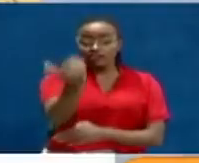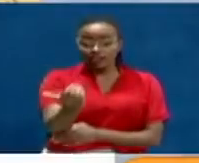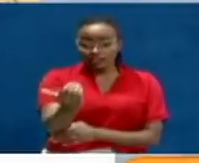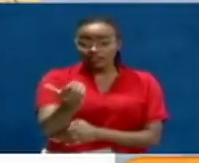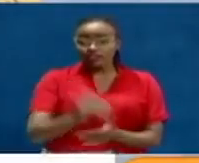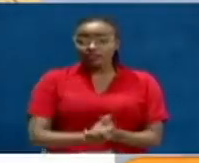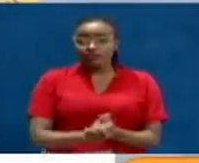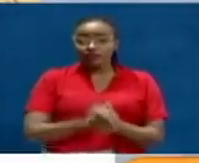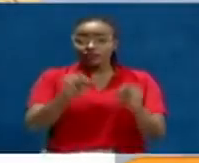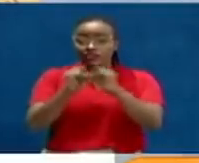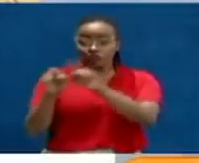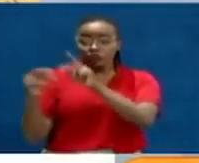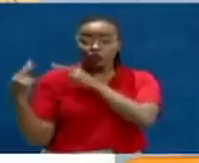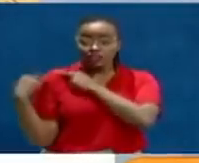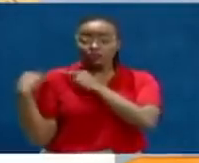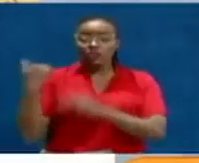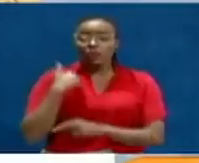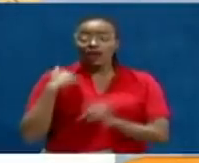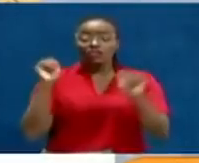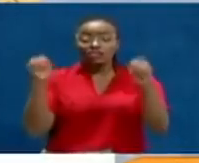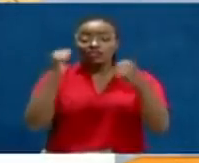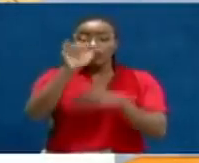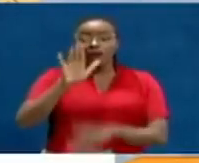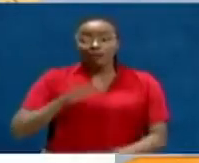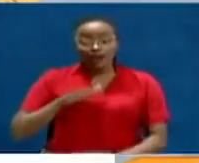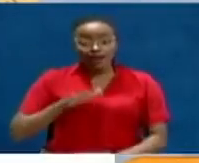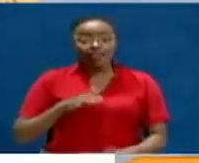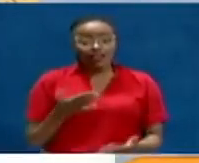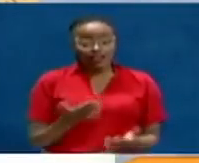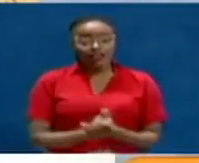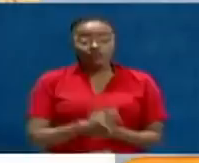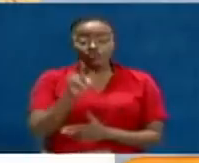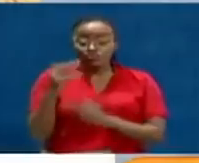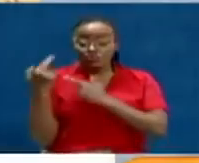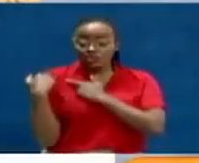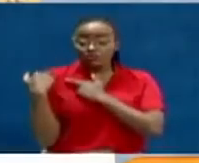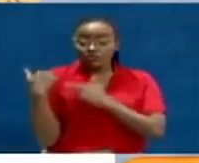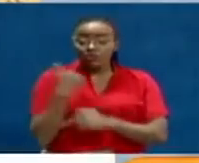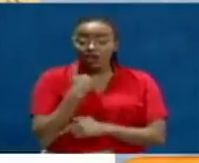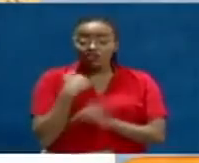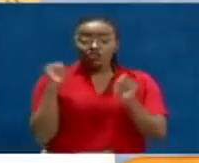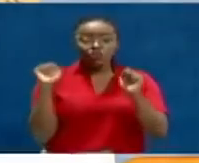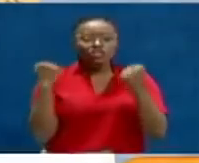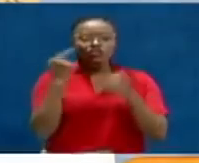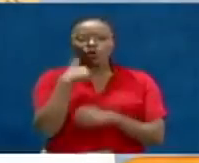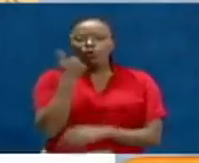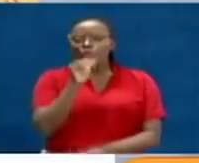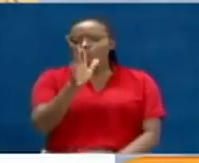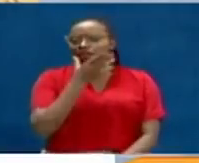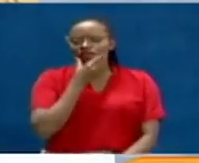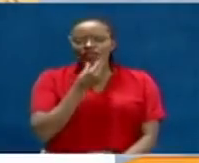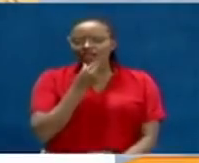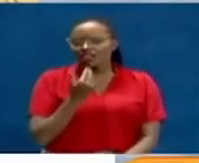child. Take the responsibility of saving your mother. Take the responsibility of saving your